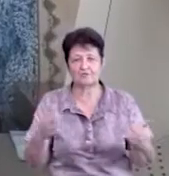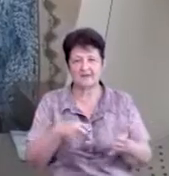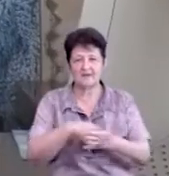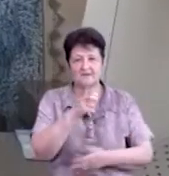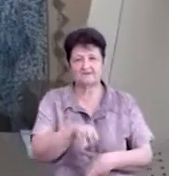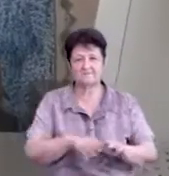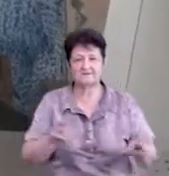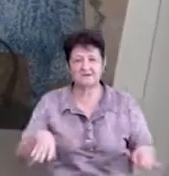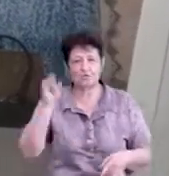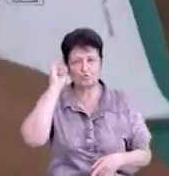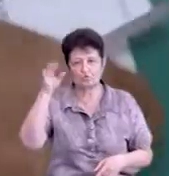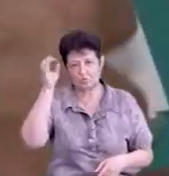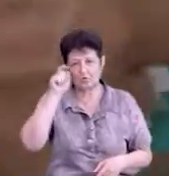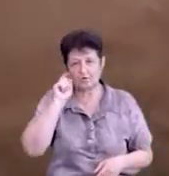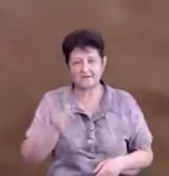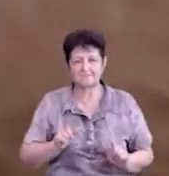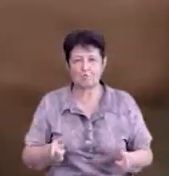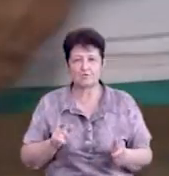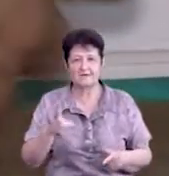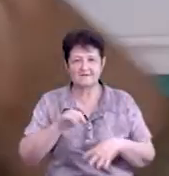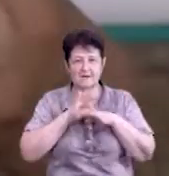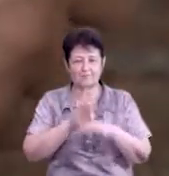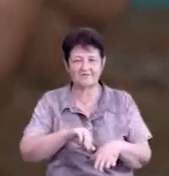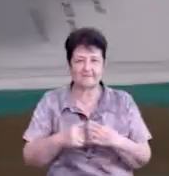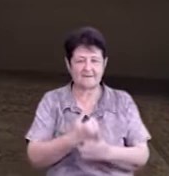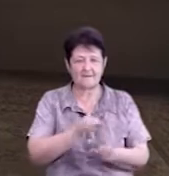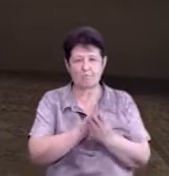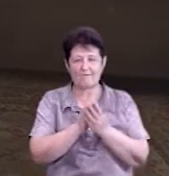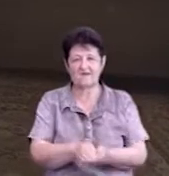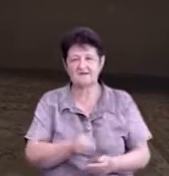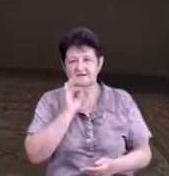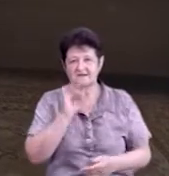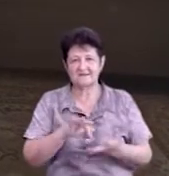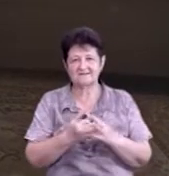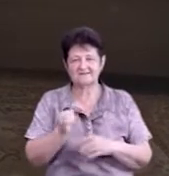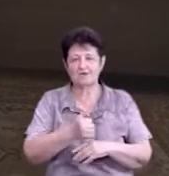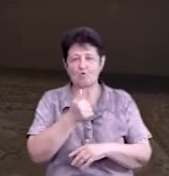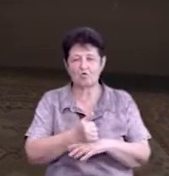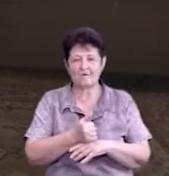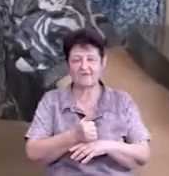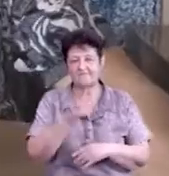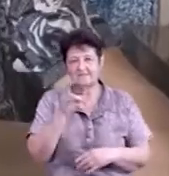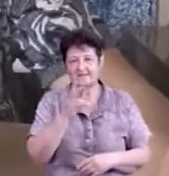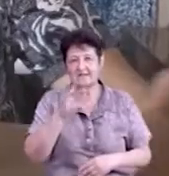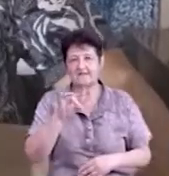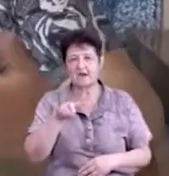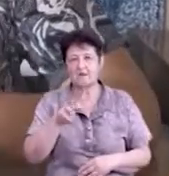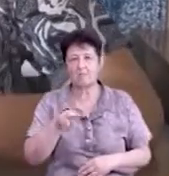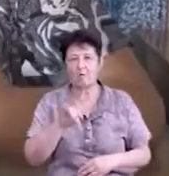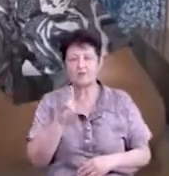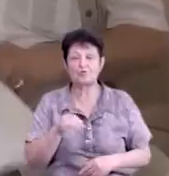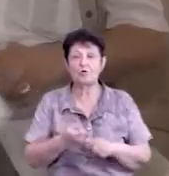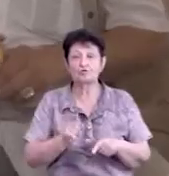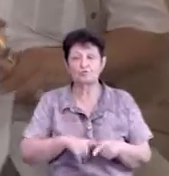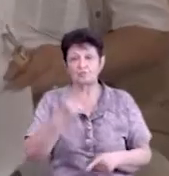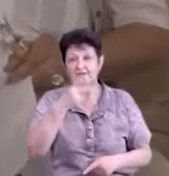від Міністерства культури України з погодженням на проведення перепоховання, сказала сільська голова райгородка Наталія Ярмоленко. А тому